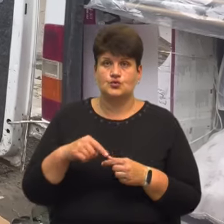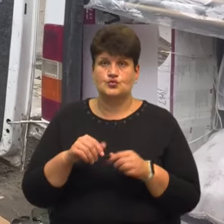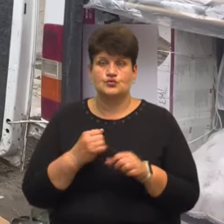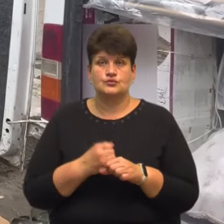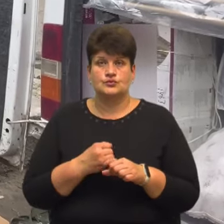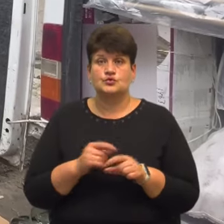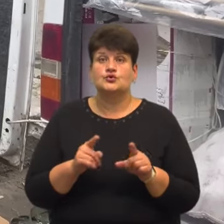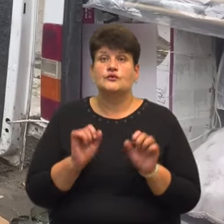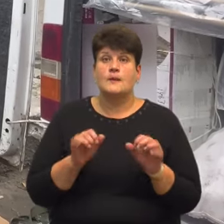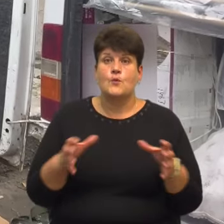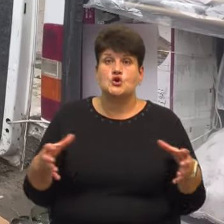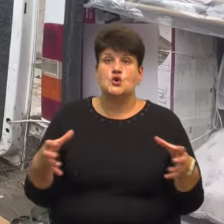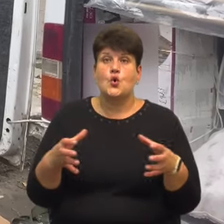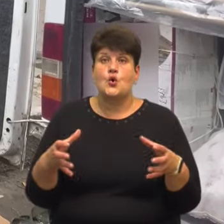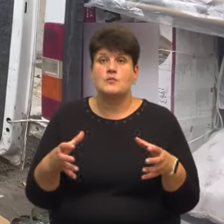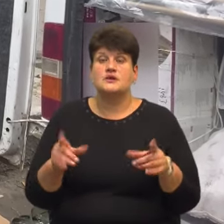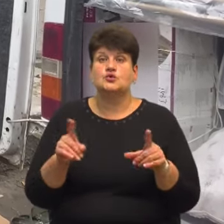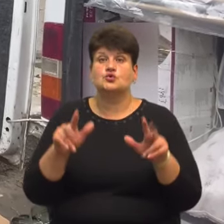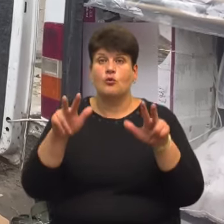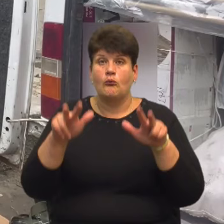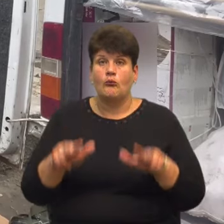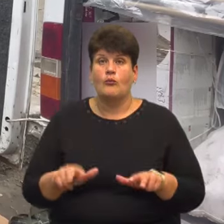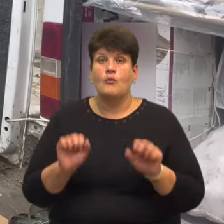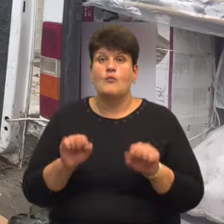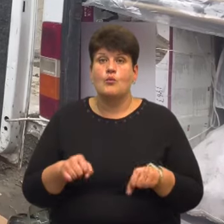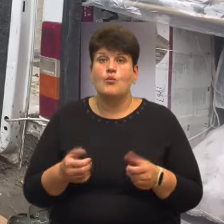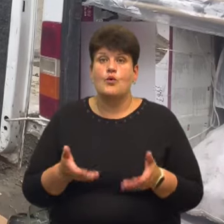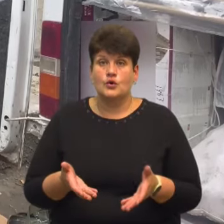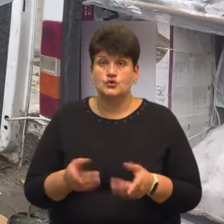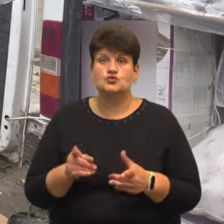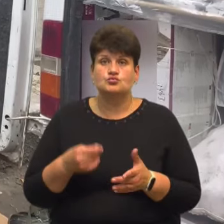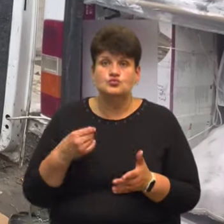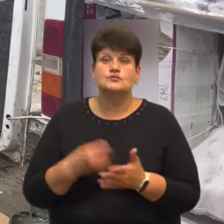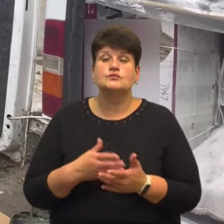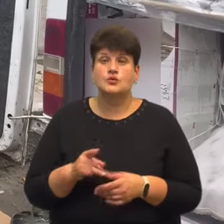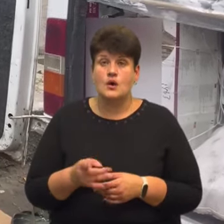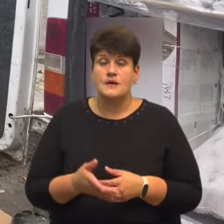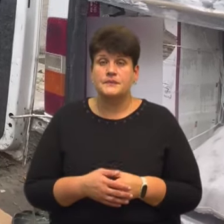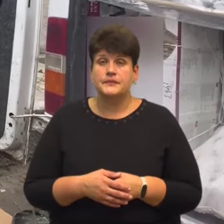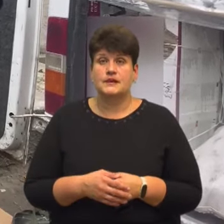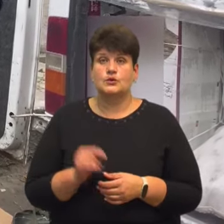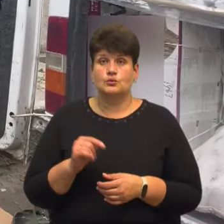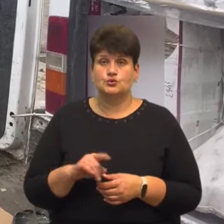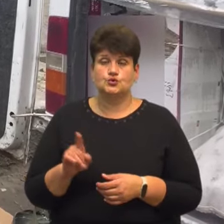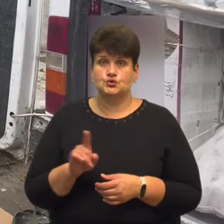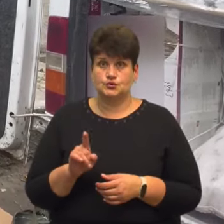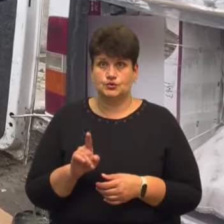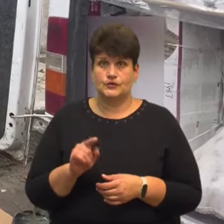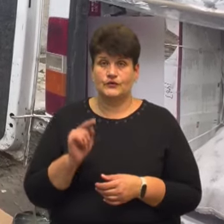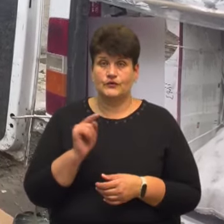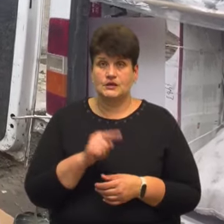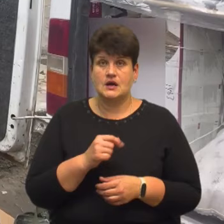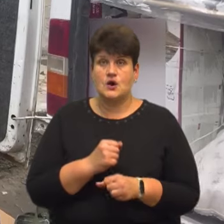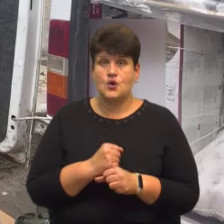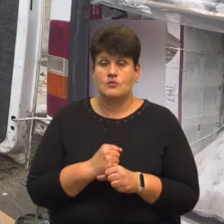вона може охопити І що посадити от Чому вона така дороговартісна тому що вона робить